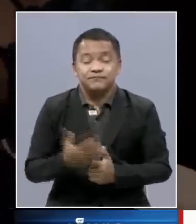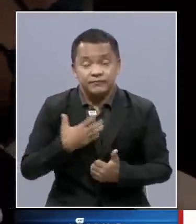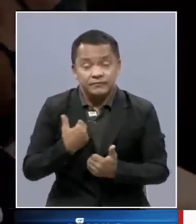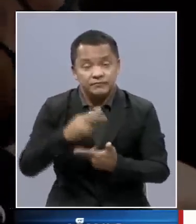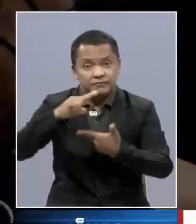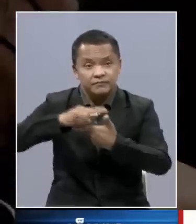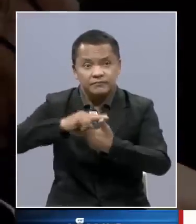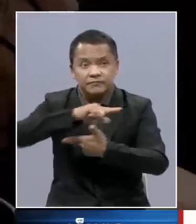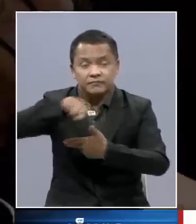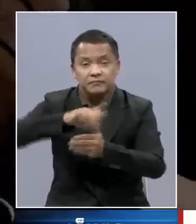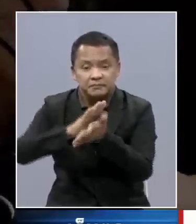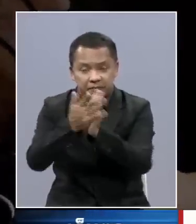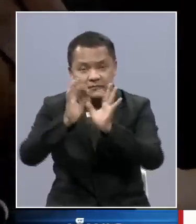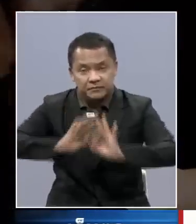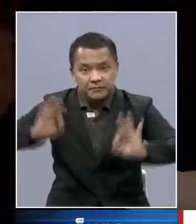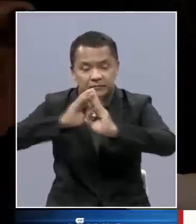ตั้งรัฐบาลที่เกิดว่าฝ่ายตั้ง